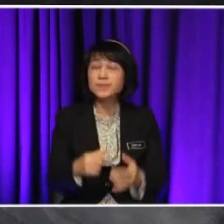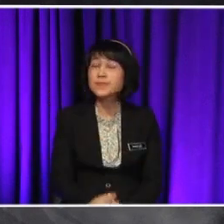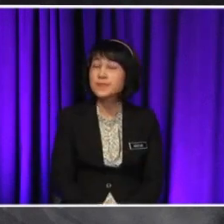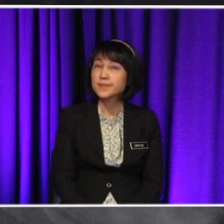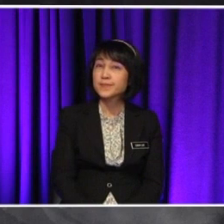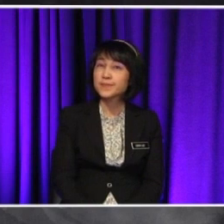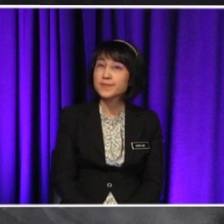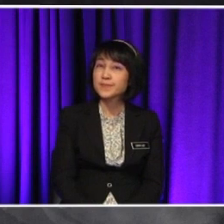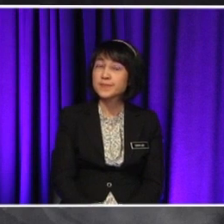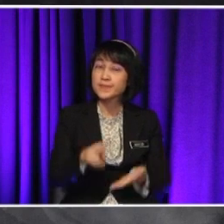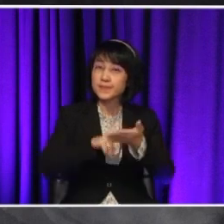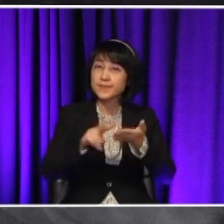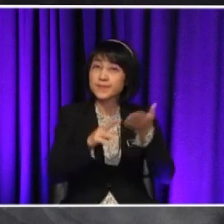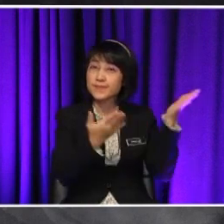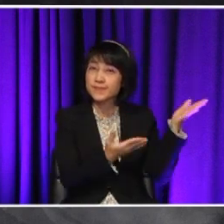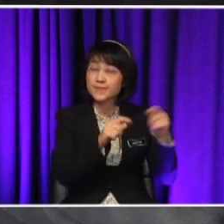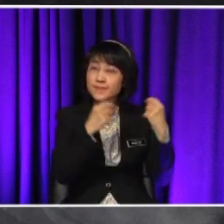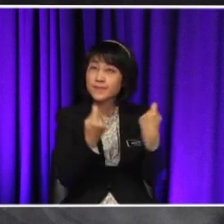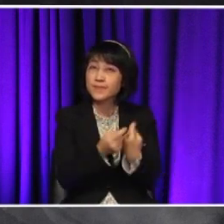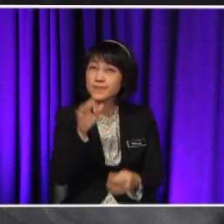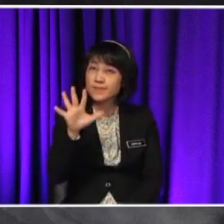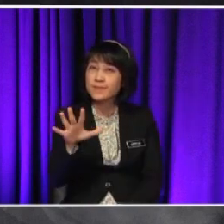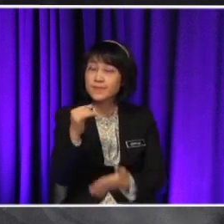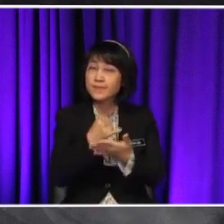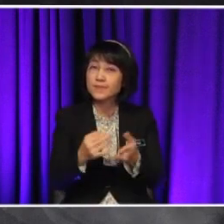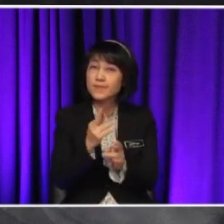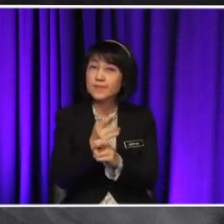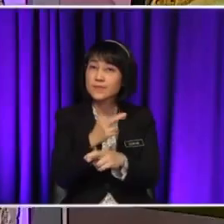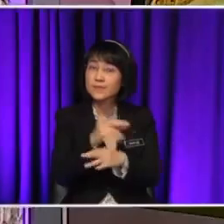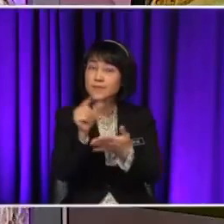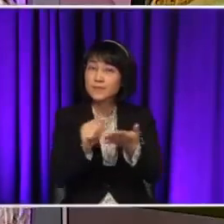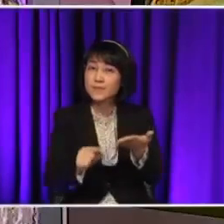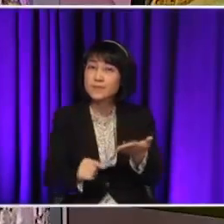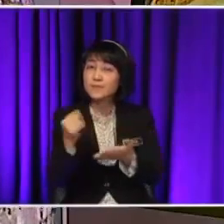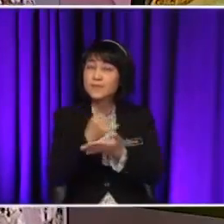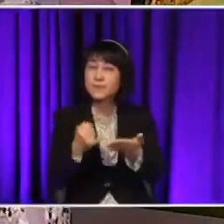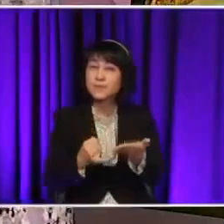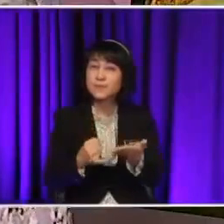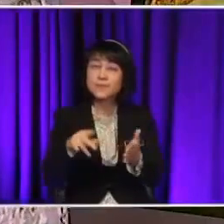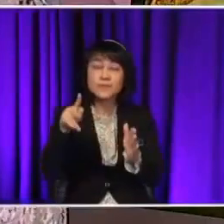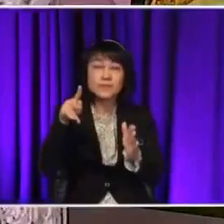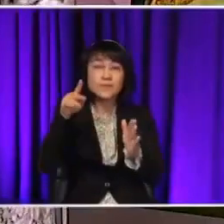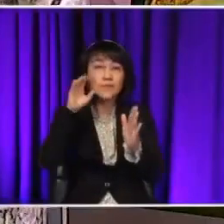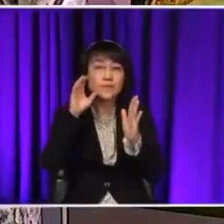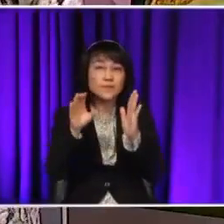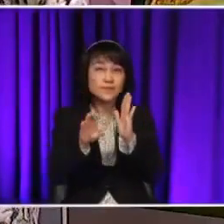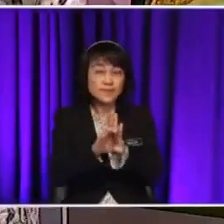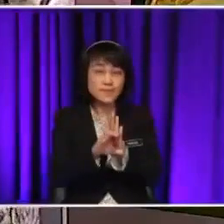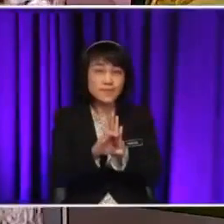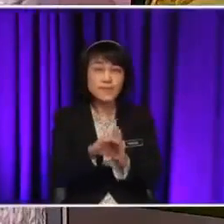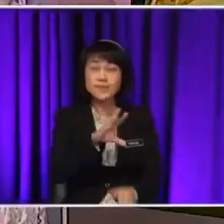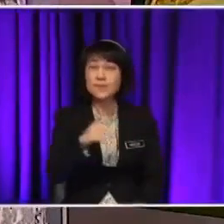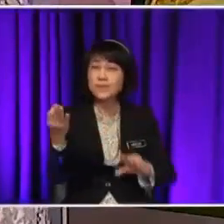fotografi. Okey, kemudian di tingkat 5, seni reka grafik, infografik dan seni foto, manipulasi image dan